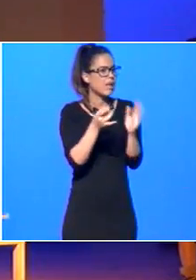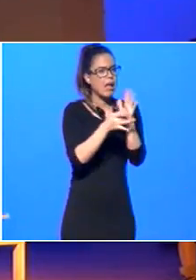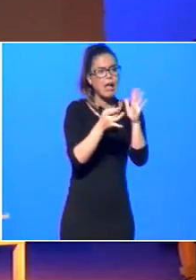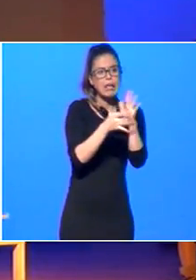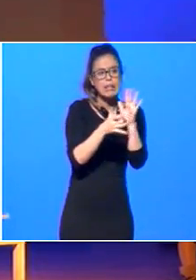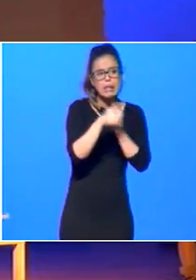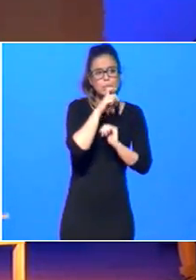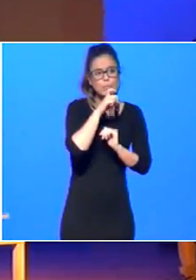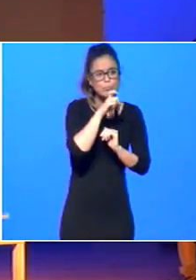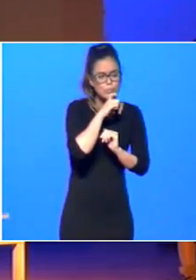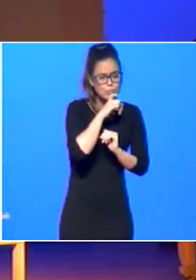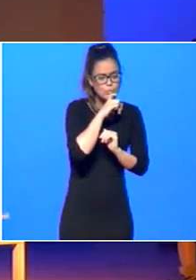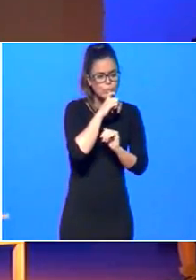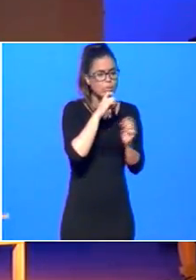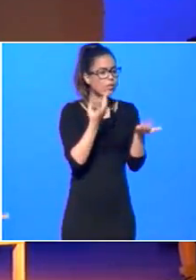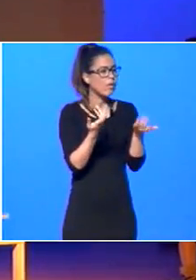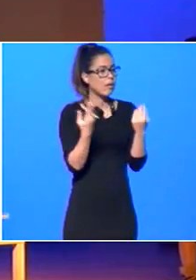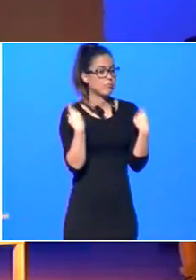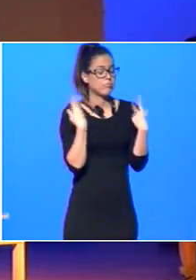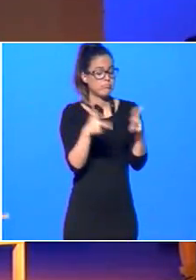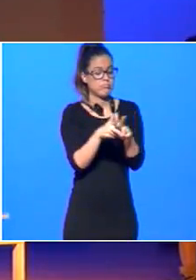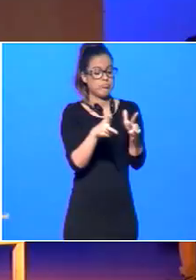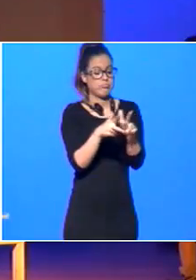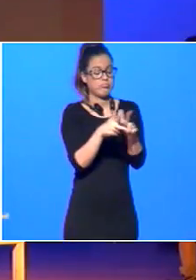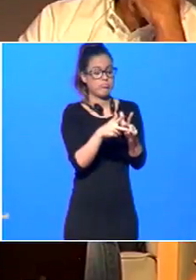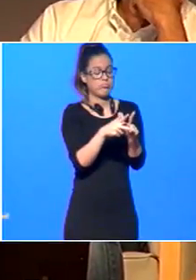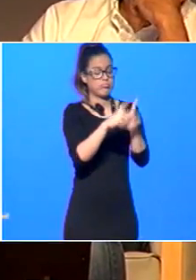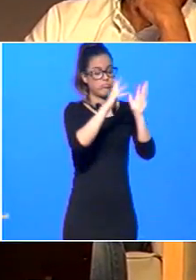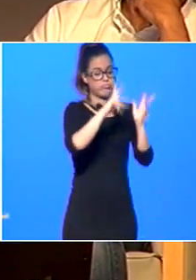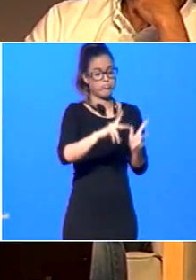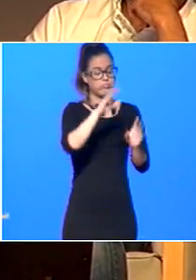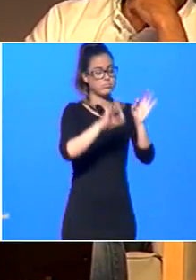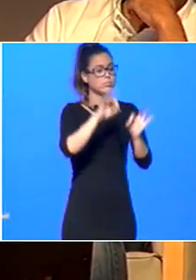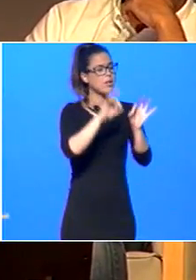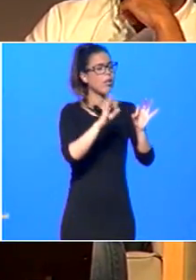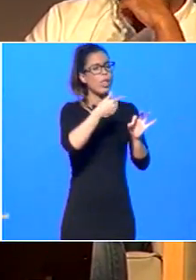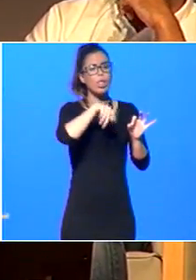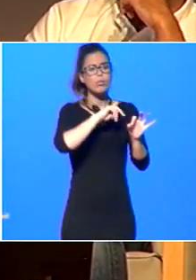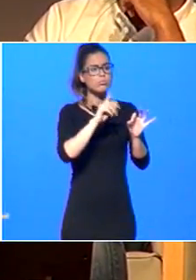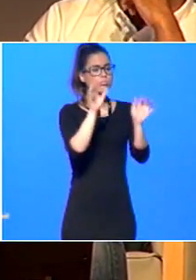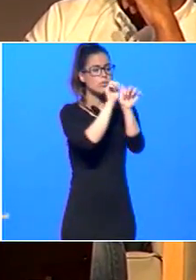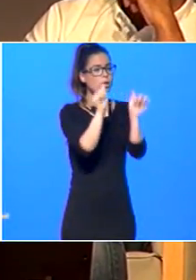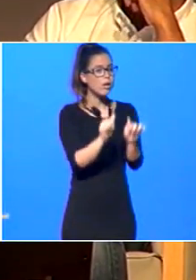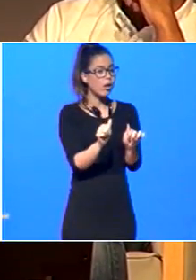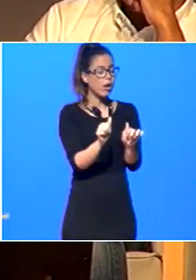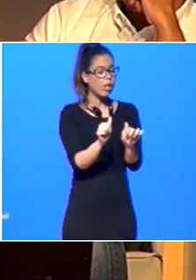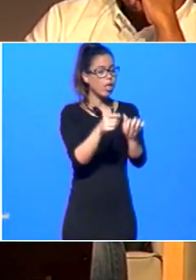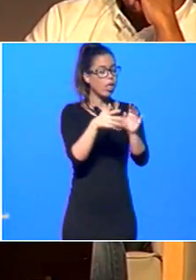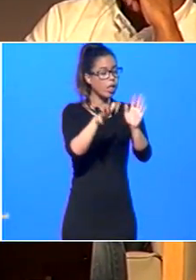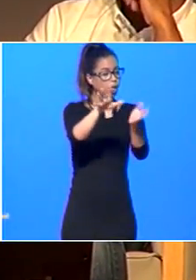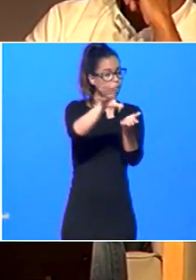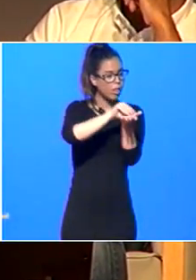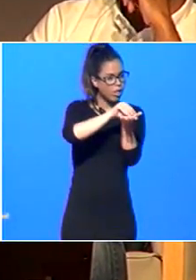Eta giza kalitatea neurtzeko hartu beharko genuke eredu moduan gizakumerik ahulen